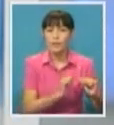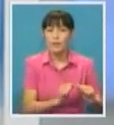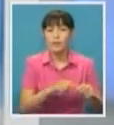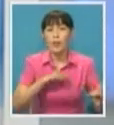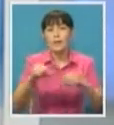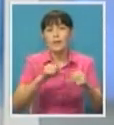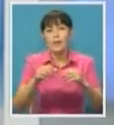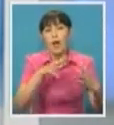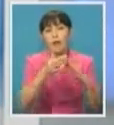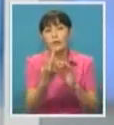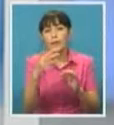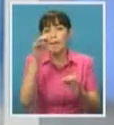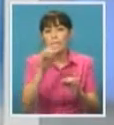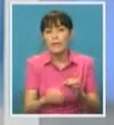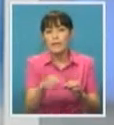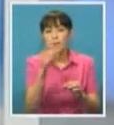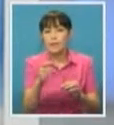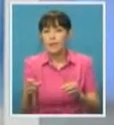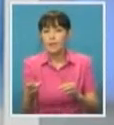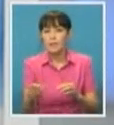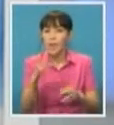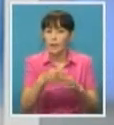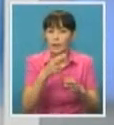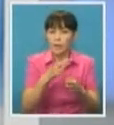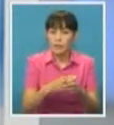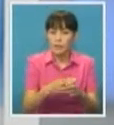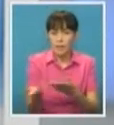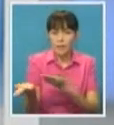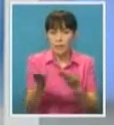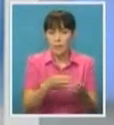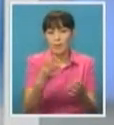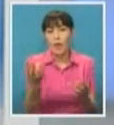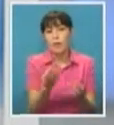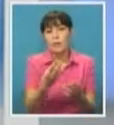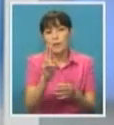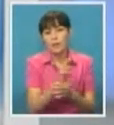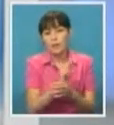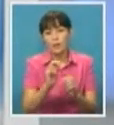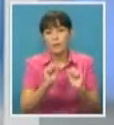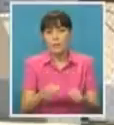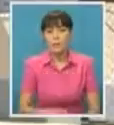нысанына елді мекеннің 2000-нан астам тұрғыны еш кедергі қиындықсыз көрініп, қажетті емдерін қабылдай алады.